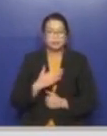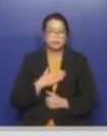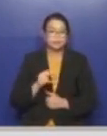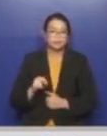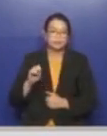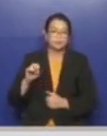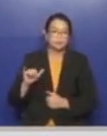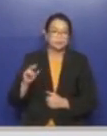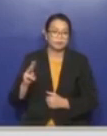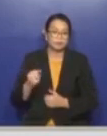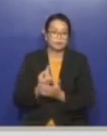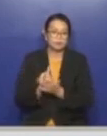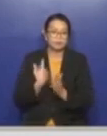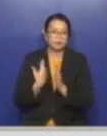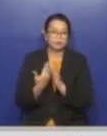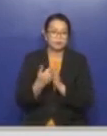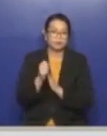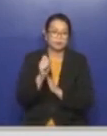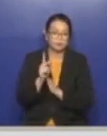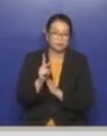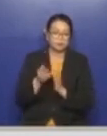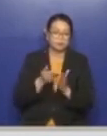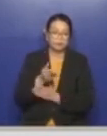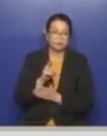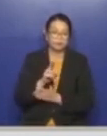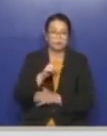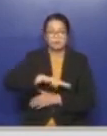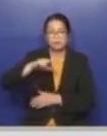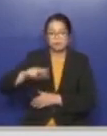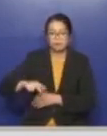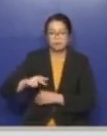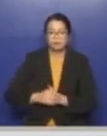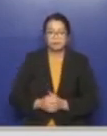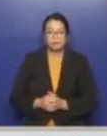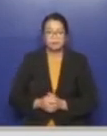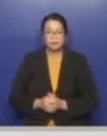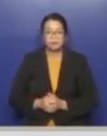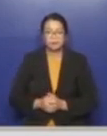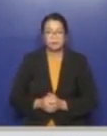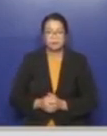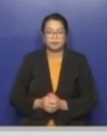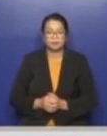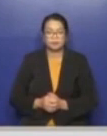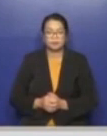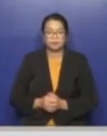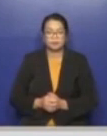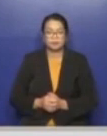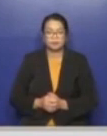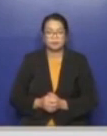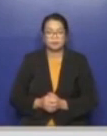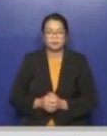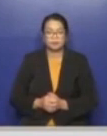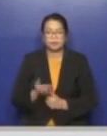ฎรจังหวัดสกลนครเขต2พรรคเพื่อไทยท่านประธานครับผมขออนุญาตแสดงความคิด